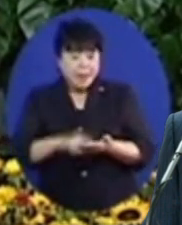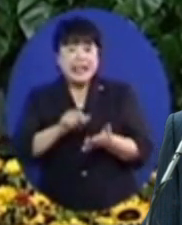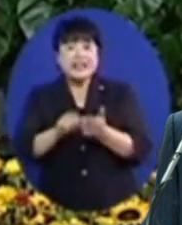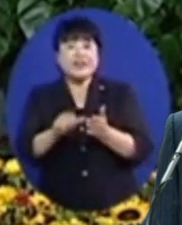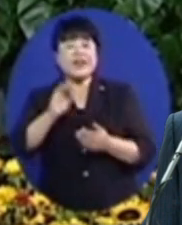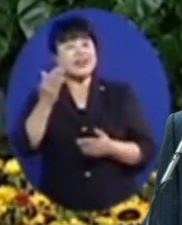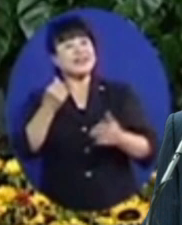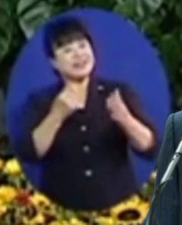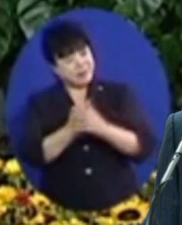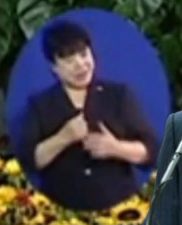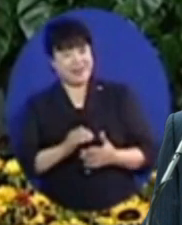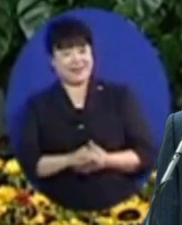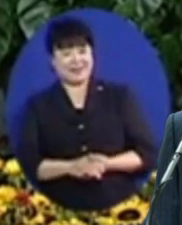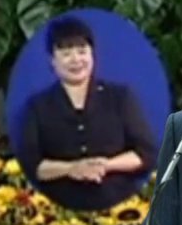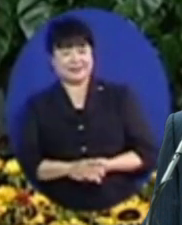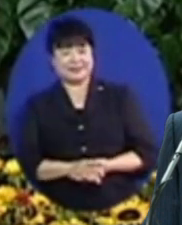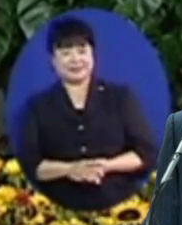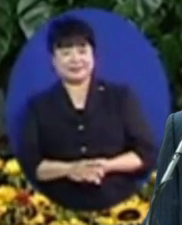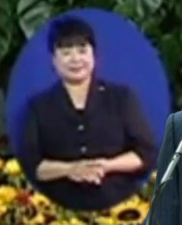것입니다.